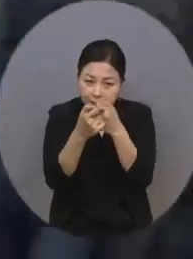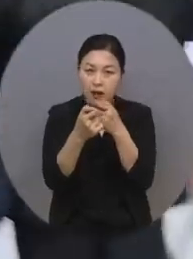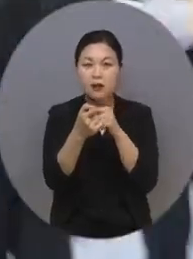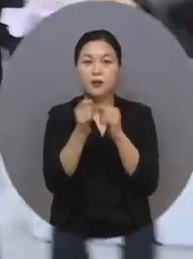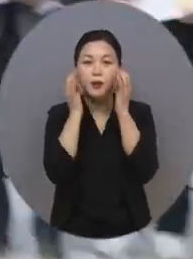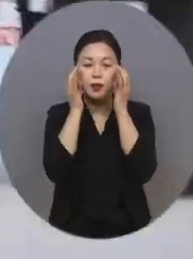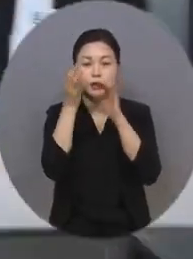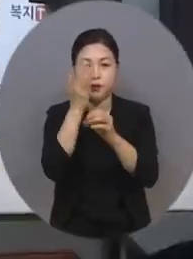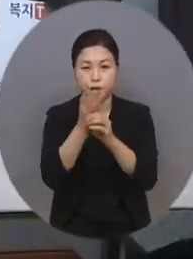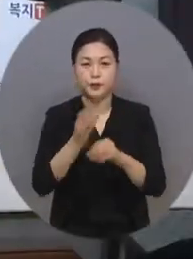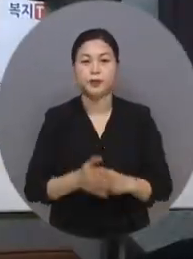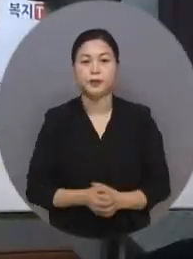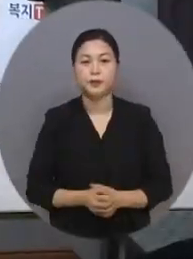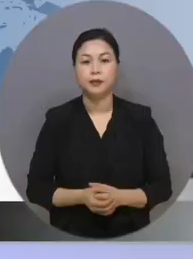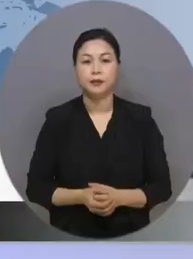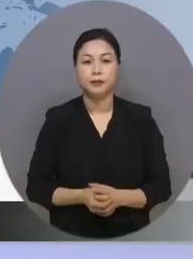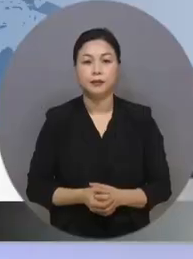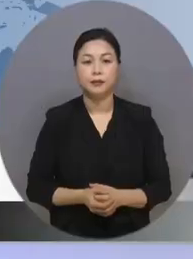정두리입니다.